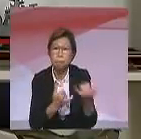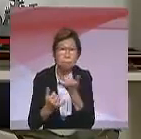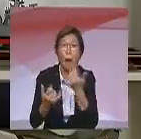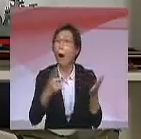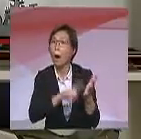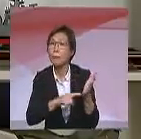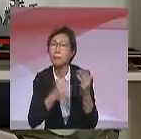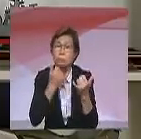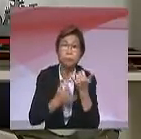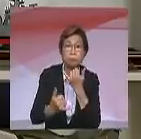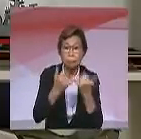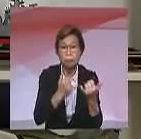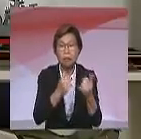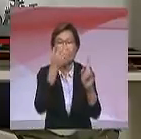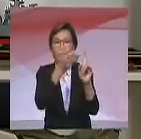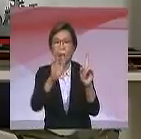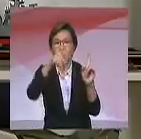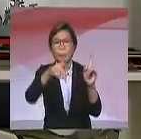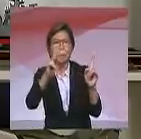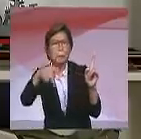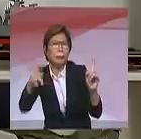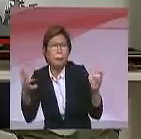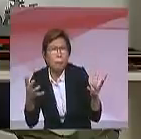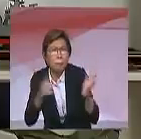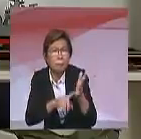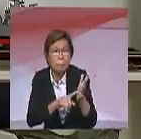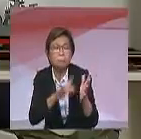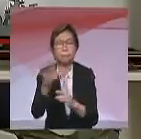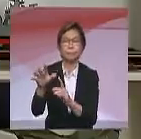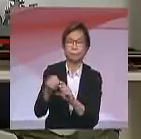engkar arahan PKPP termasuklah